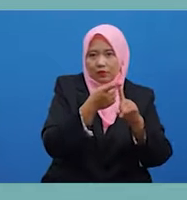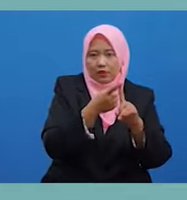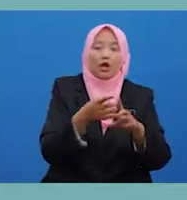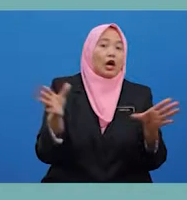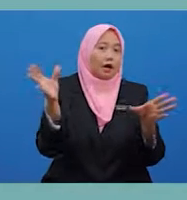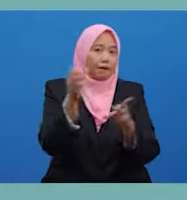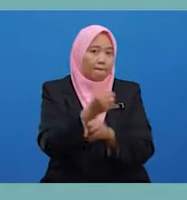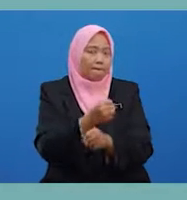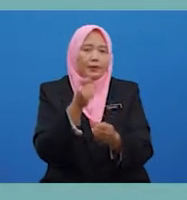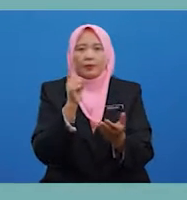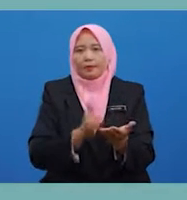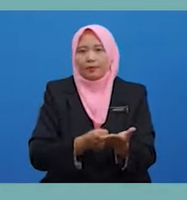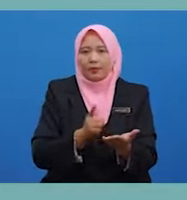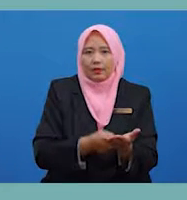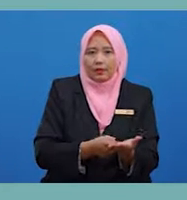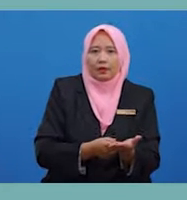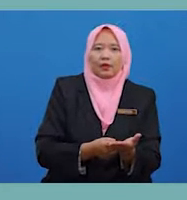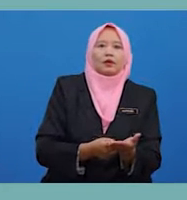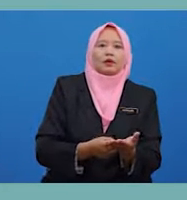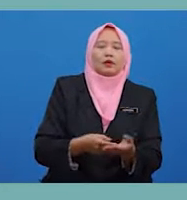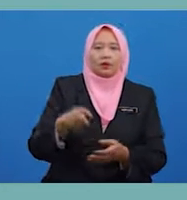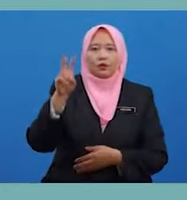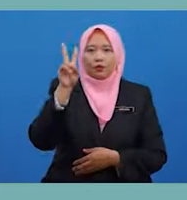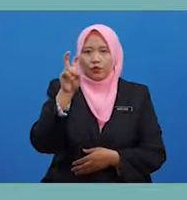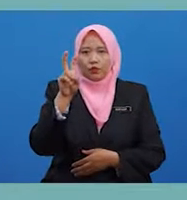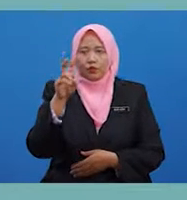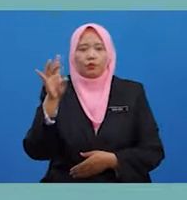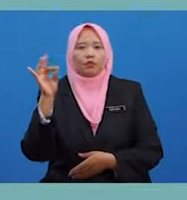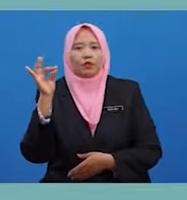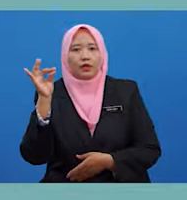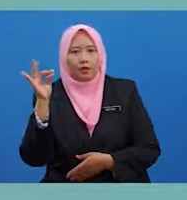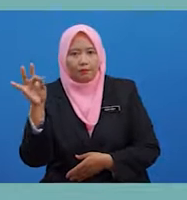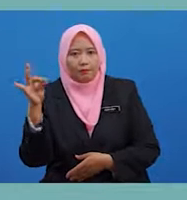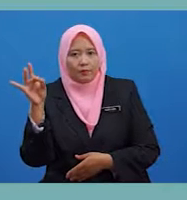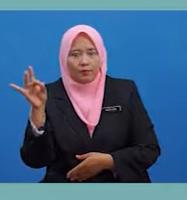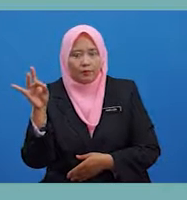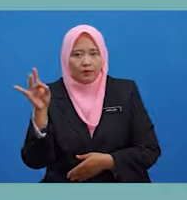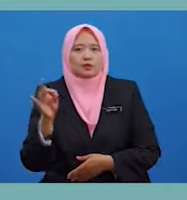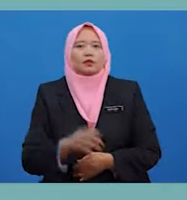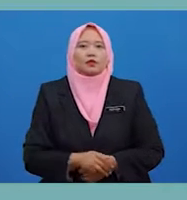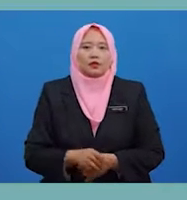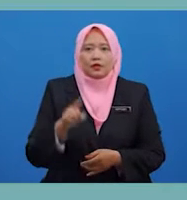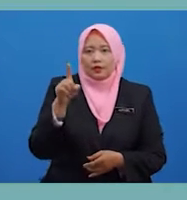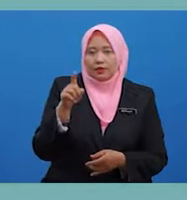mengambil bilangan pelancong tahun 2018, iaitu